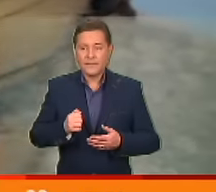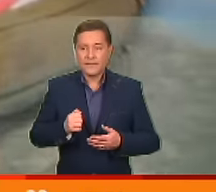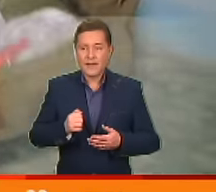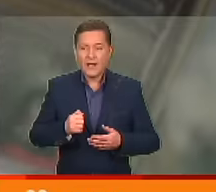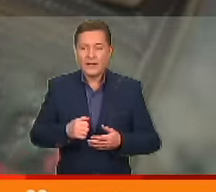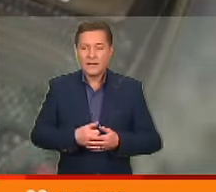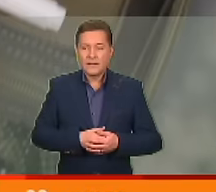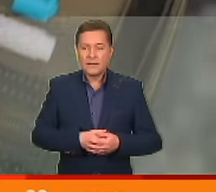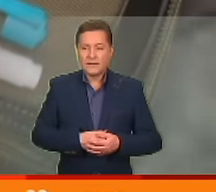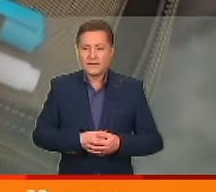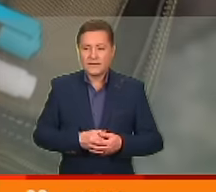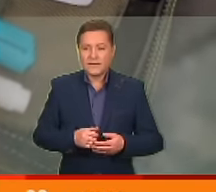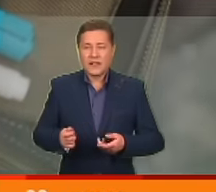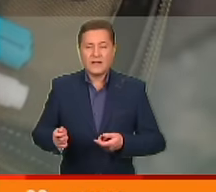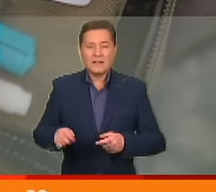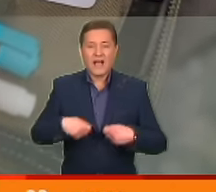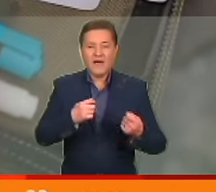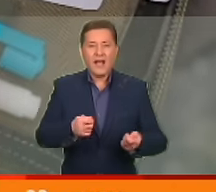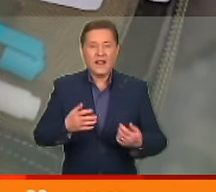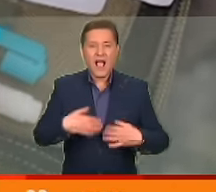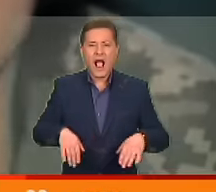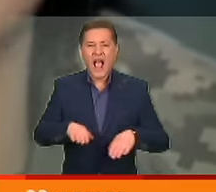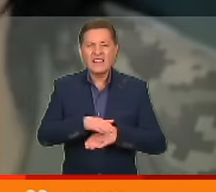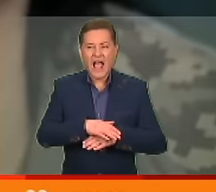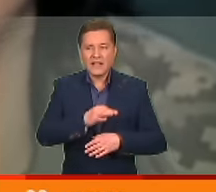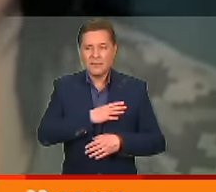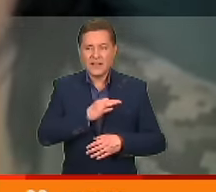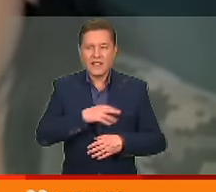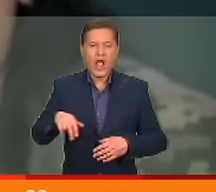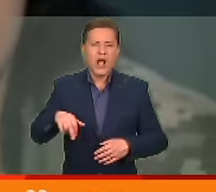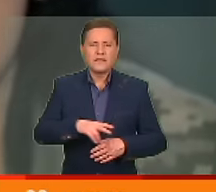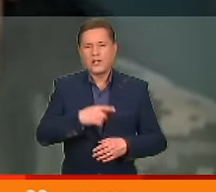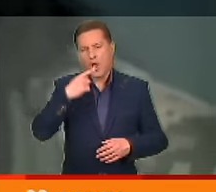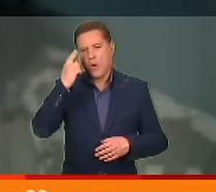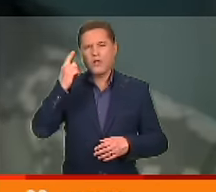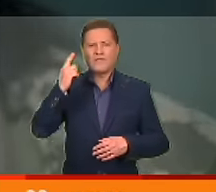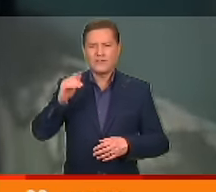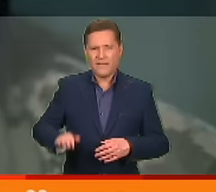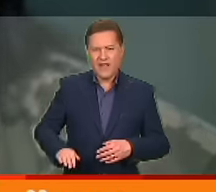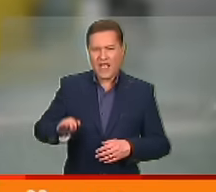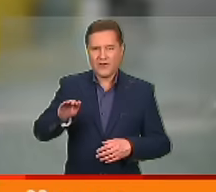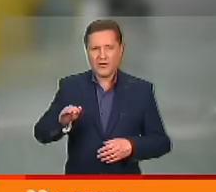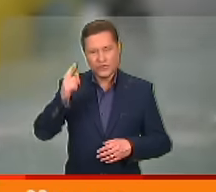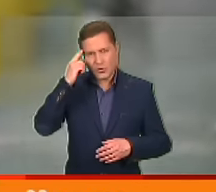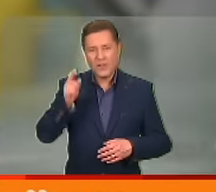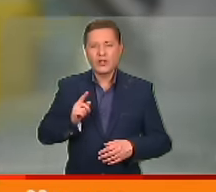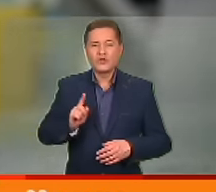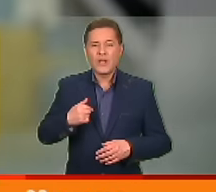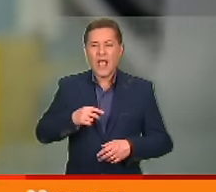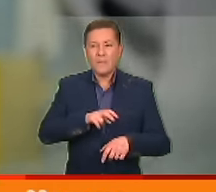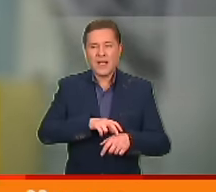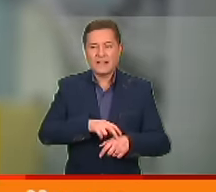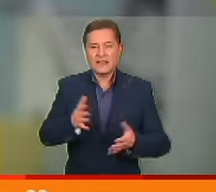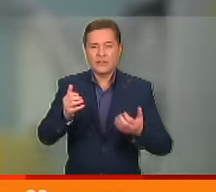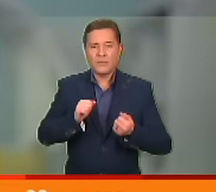в лікарню. І мені давали халат, який був великий на мене. Я ходила голову доверху, всі думали, що я медик.